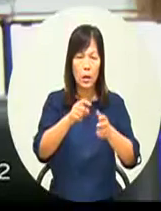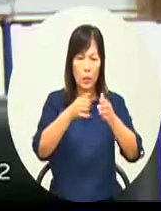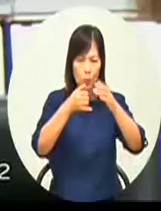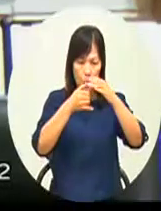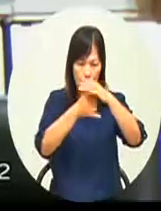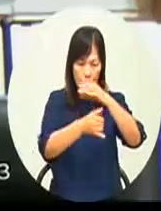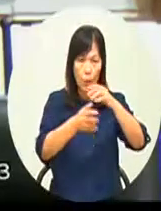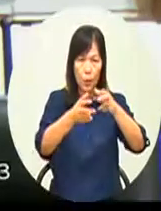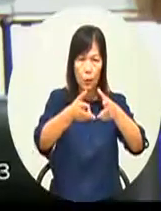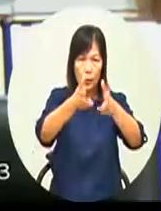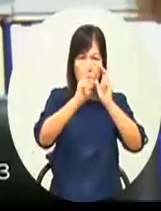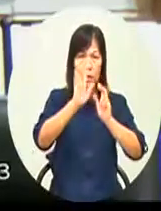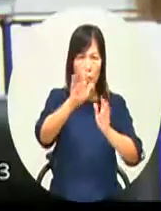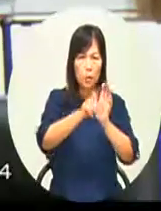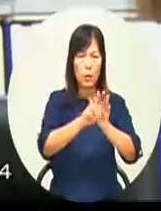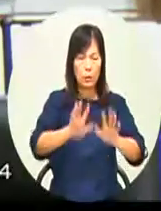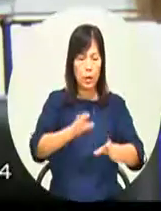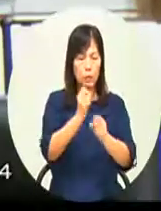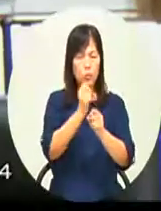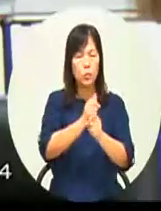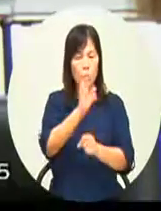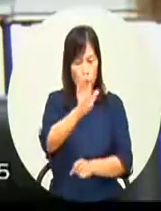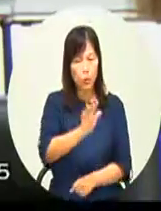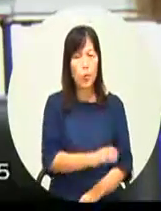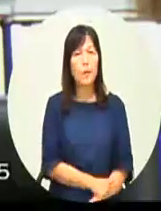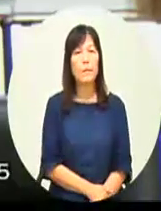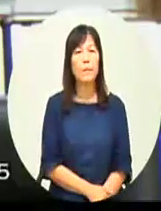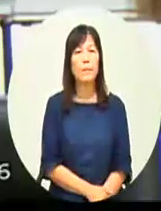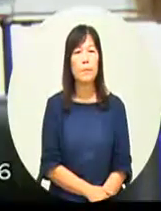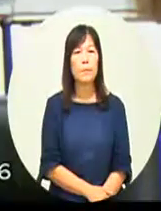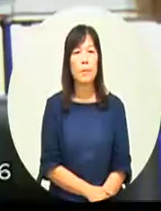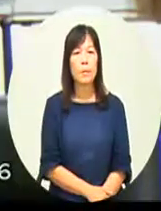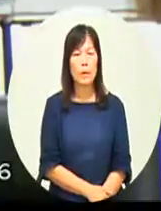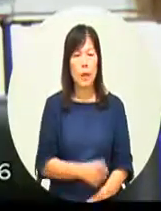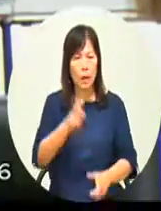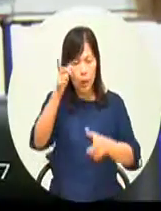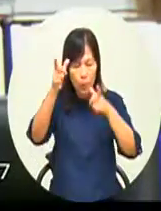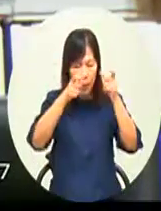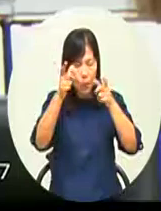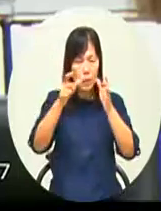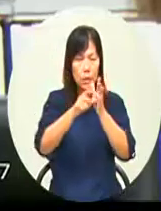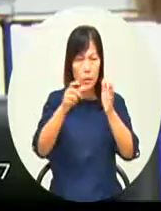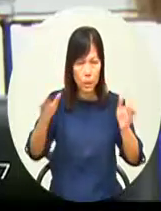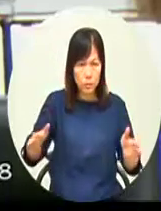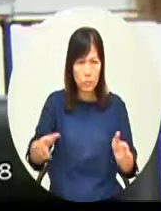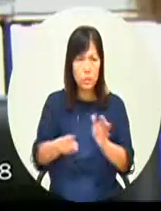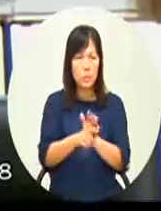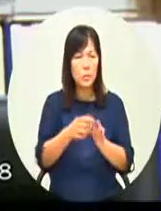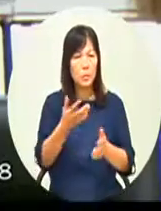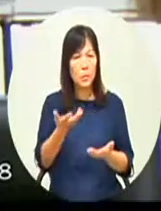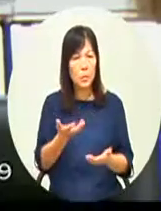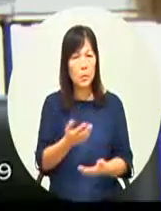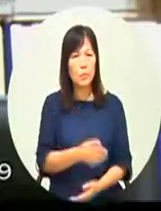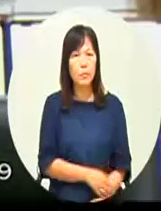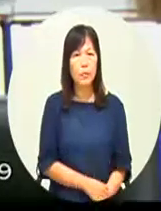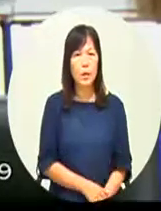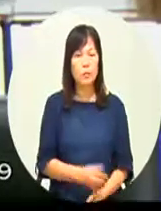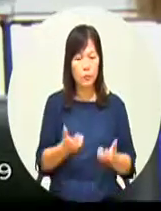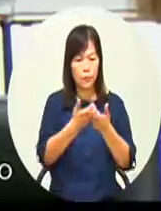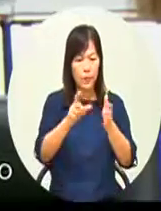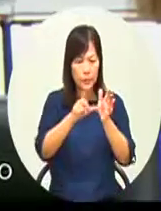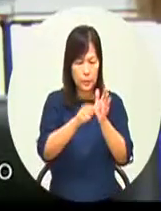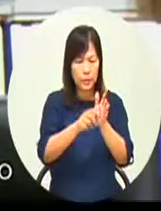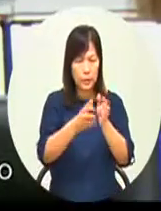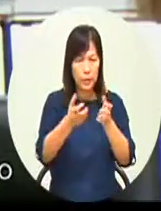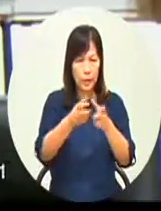桥，目前也正在施工。那么过年的期间是不是可以时段开